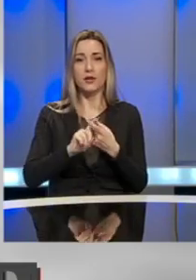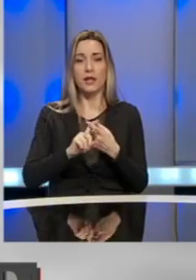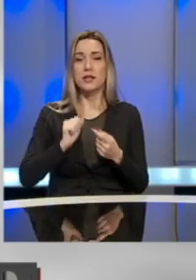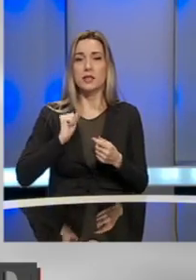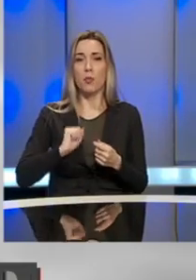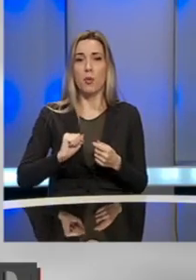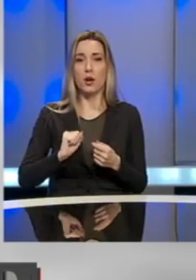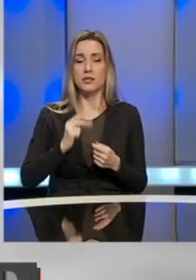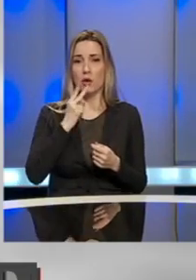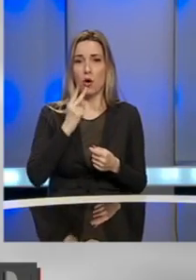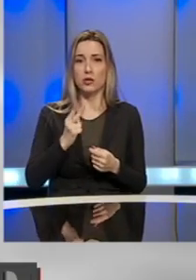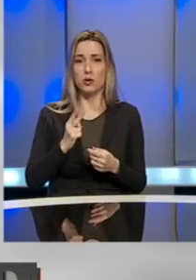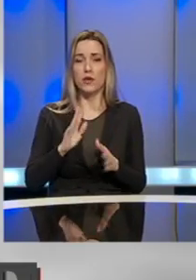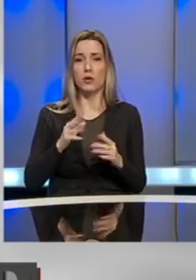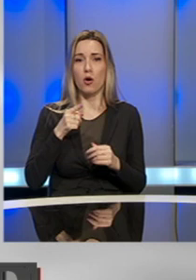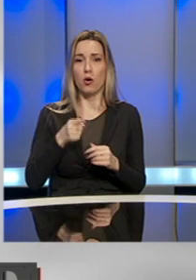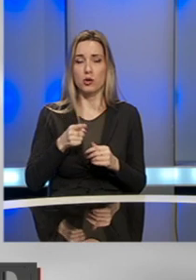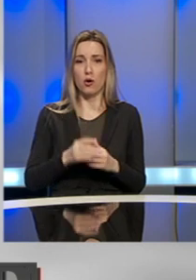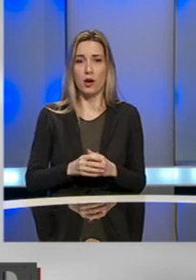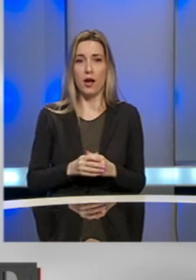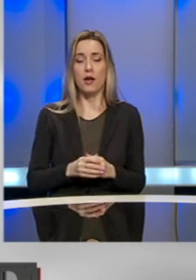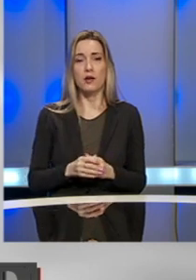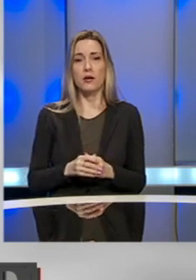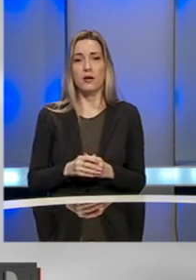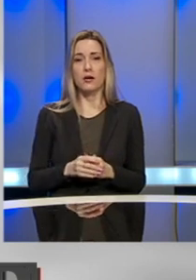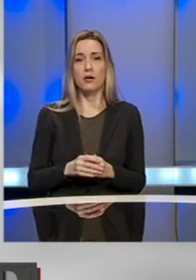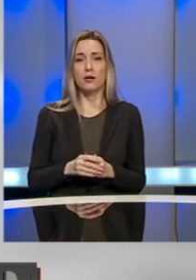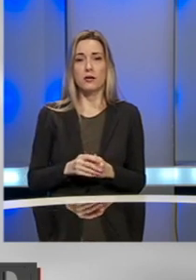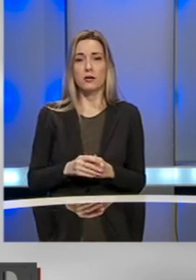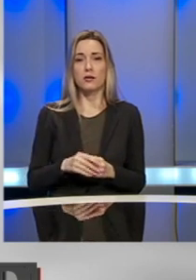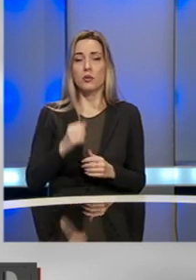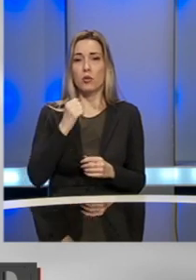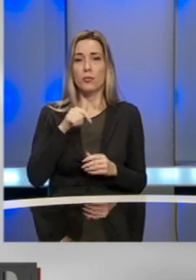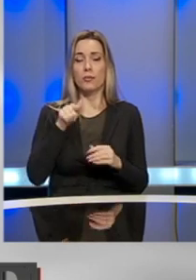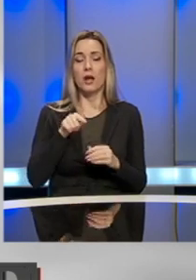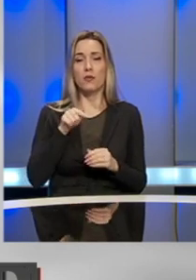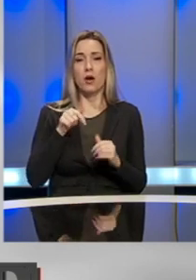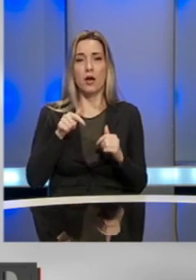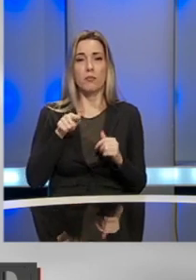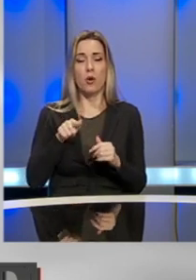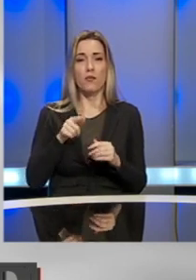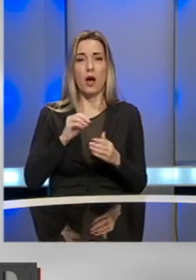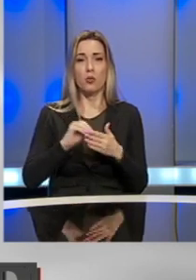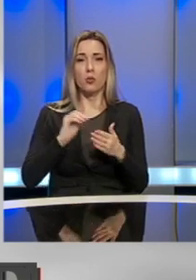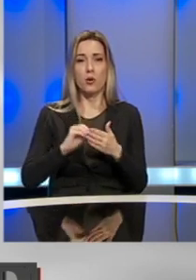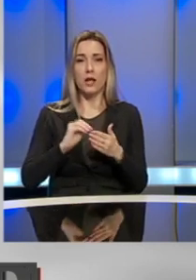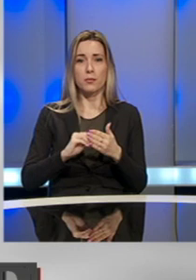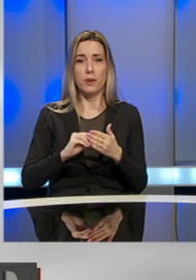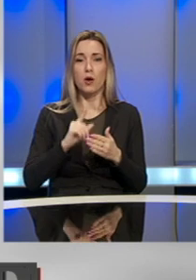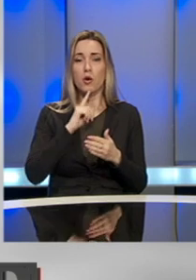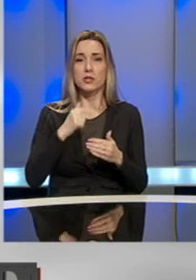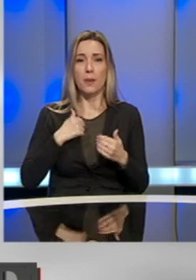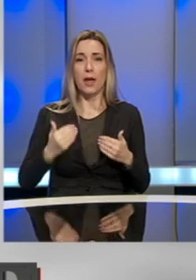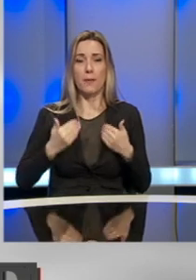mora očitovati oko toga. Upravo je ova uredba sa zakonskom snagom koju sam